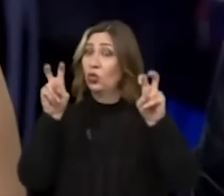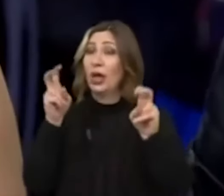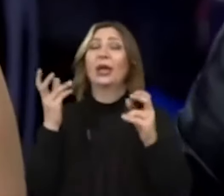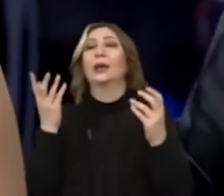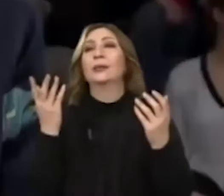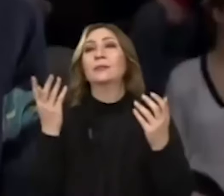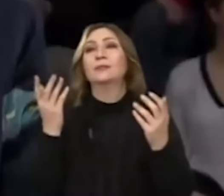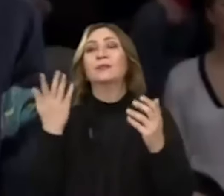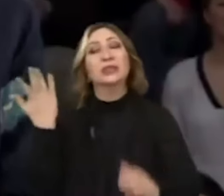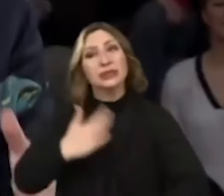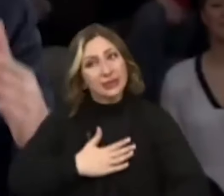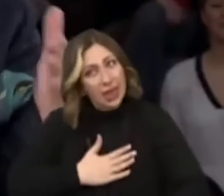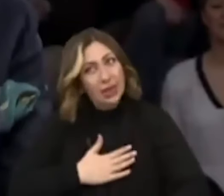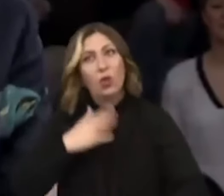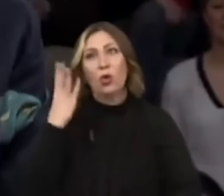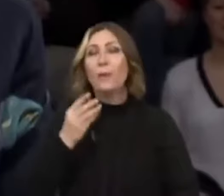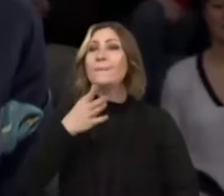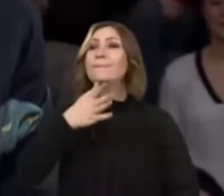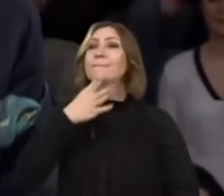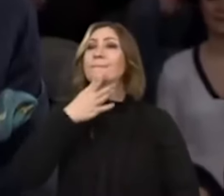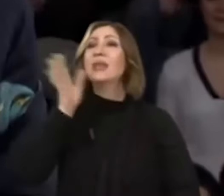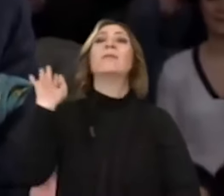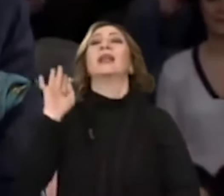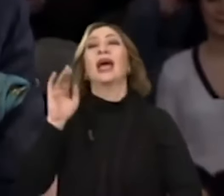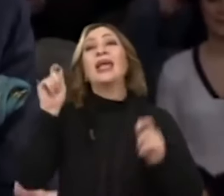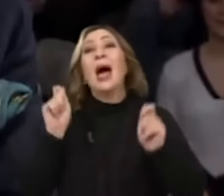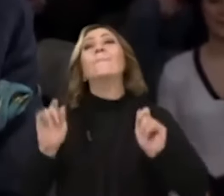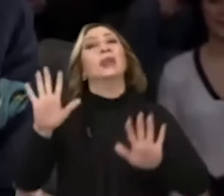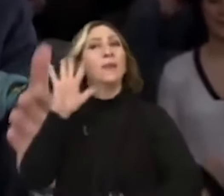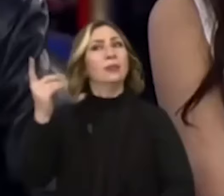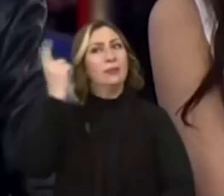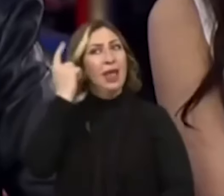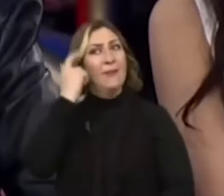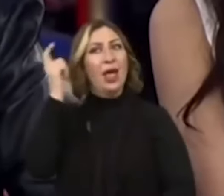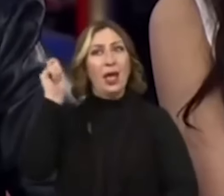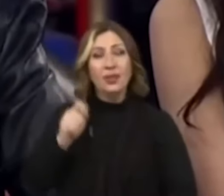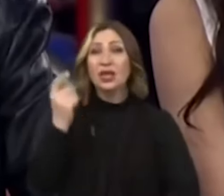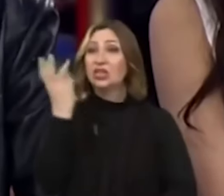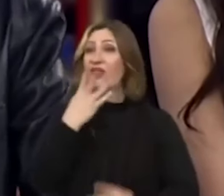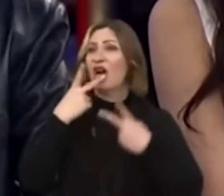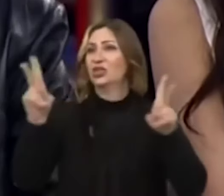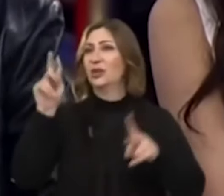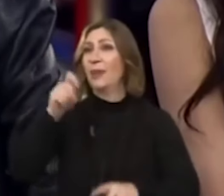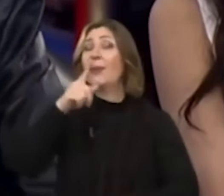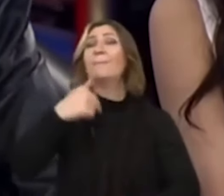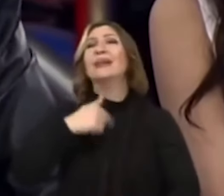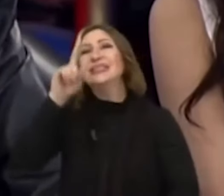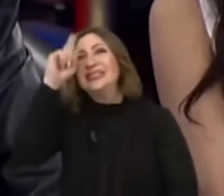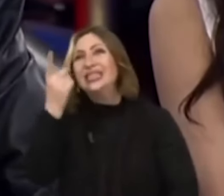kadar saygılı olduğunu, bilinçsiz bir şekilde yapmadığını, gayet bilinçli olduğunu defaatle açıkladı. Ben sadece